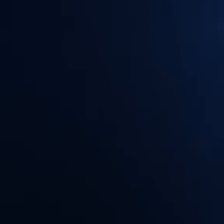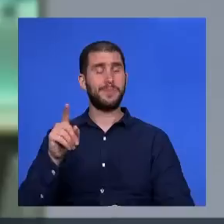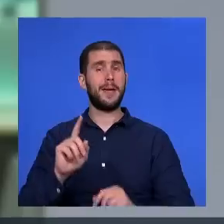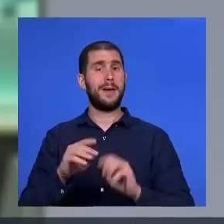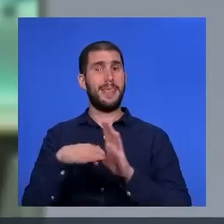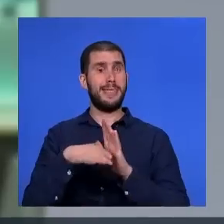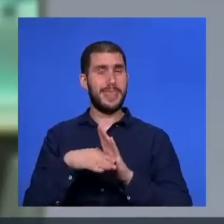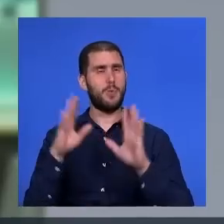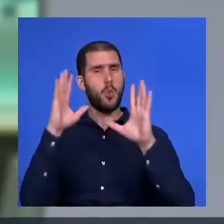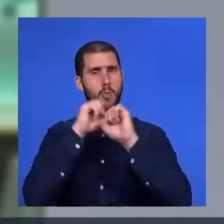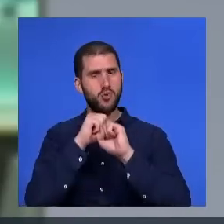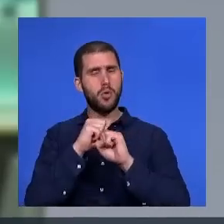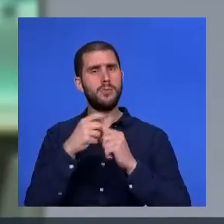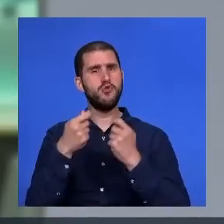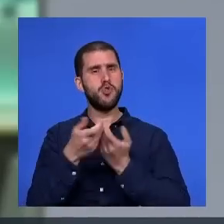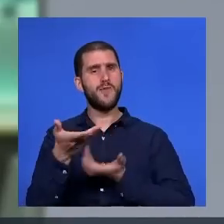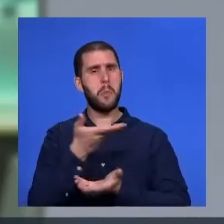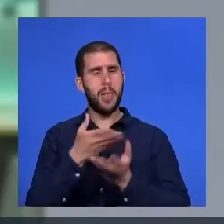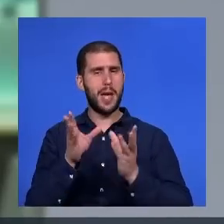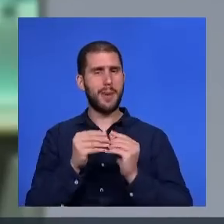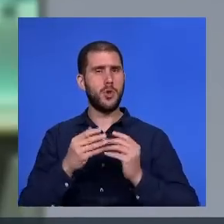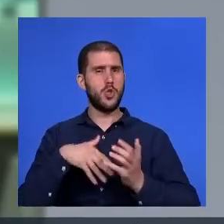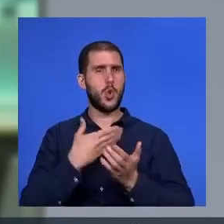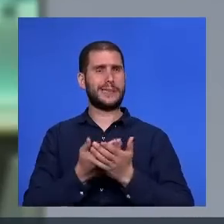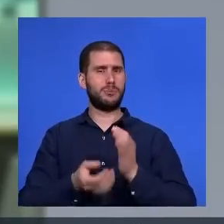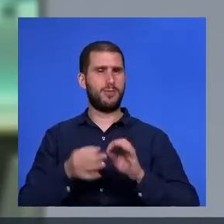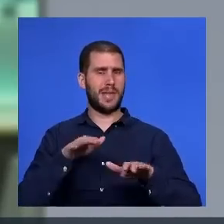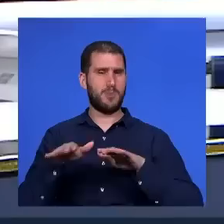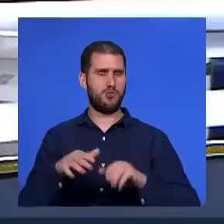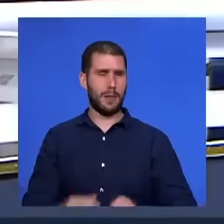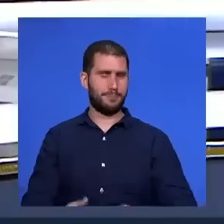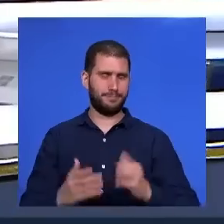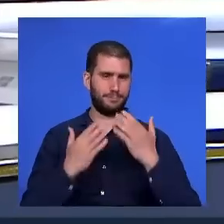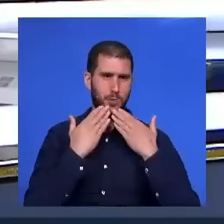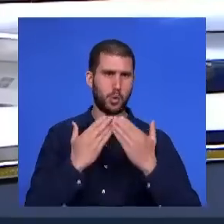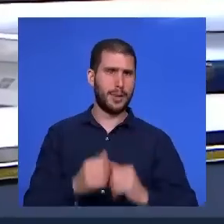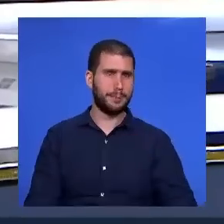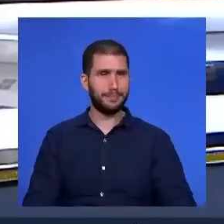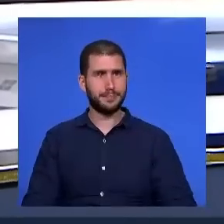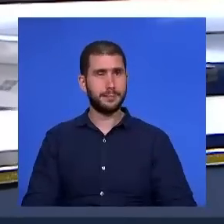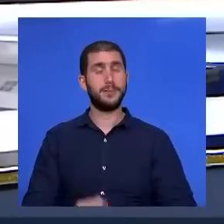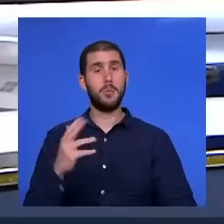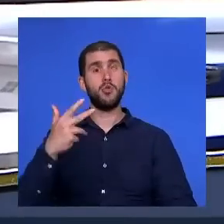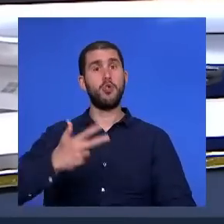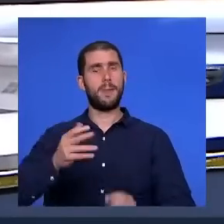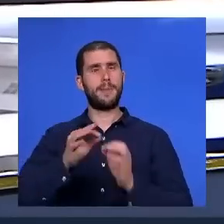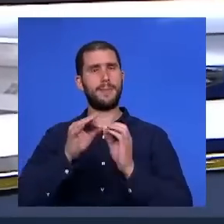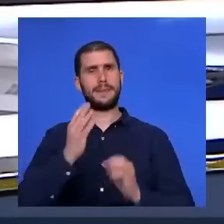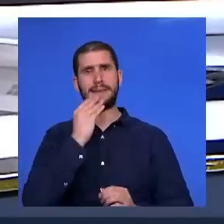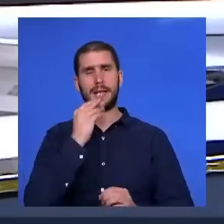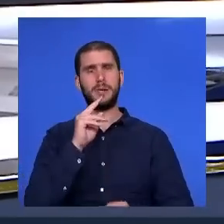גובשו בשיתוף פעולה מלא עם היועמ"ש. תודה רבה גילי. בעוד שלושה ימים תיכנס ישראל